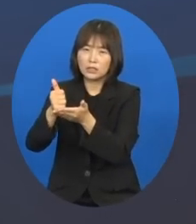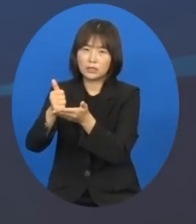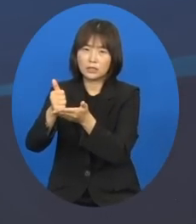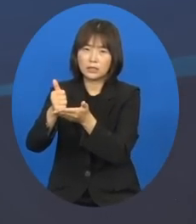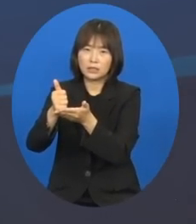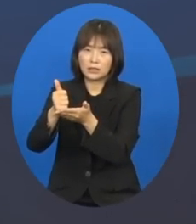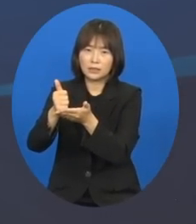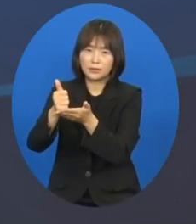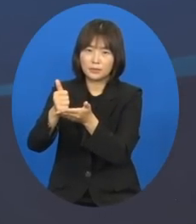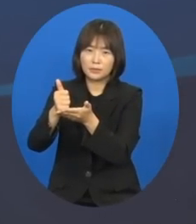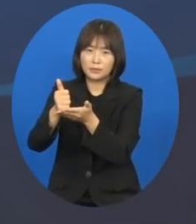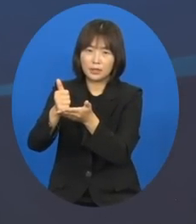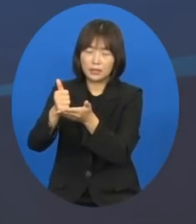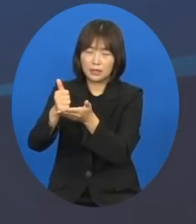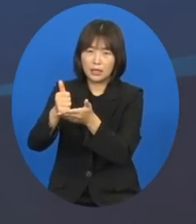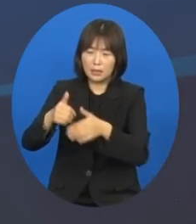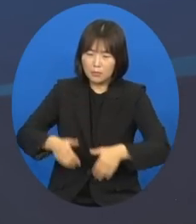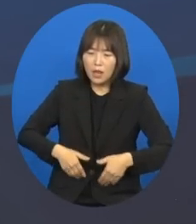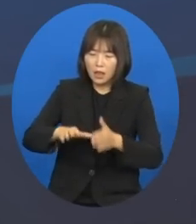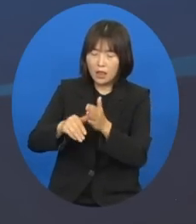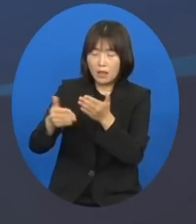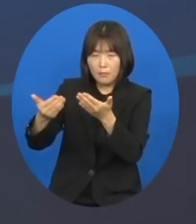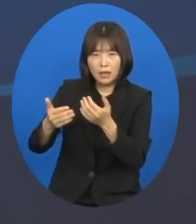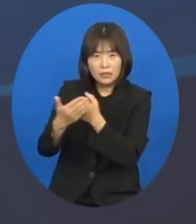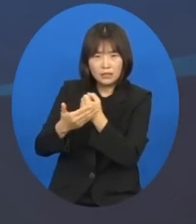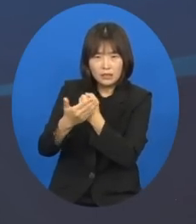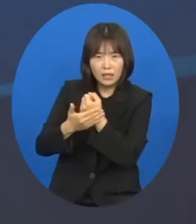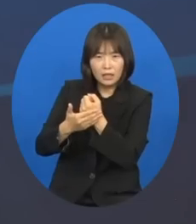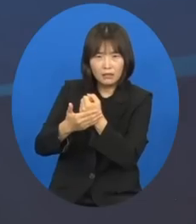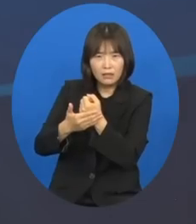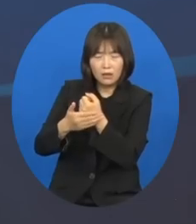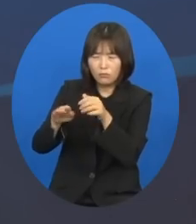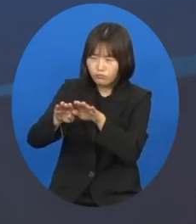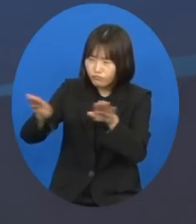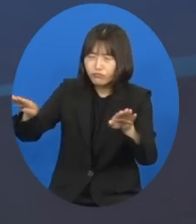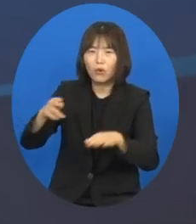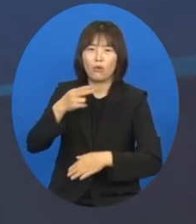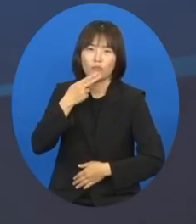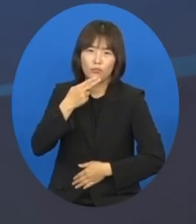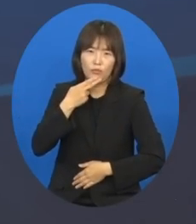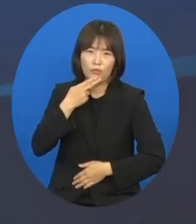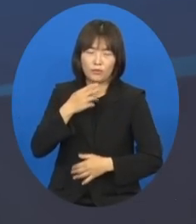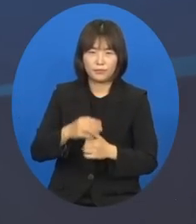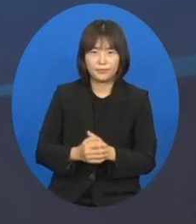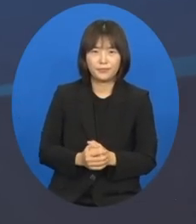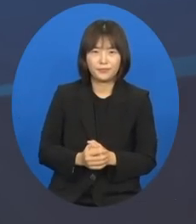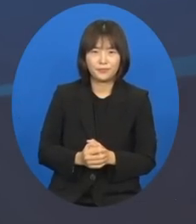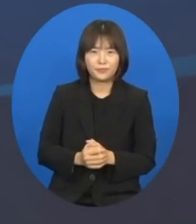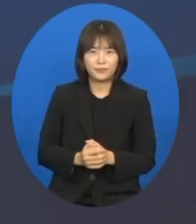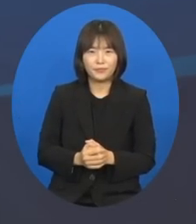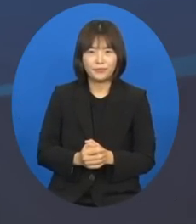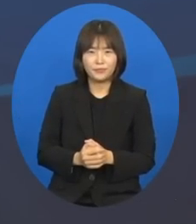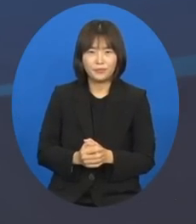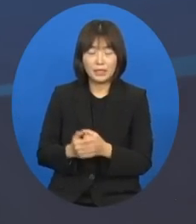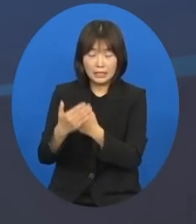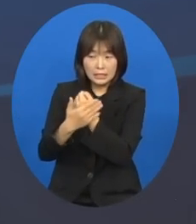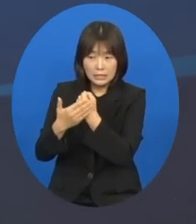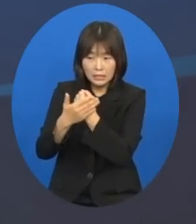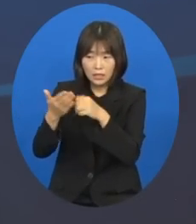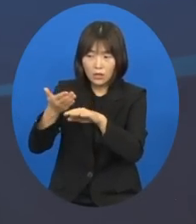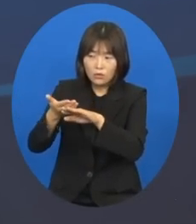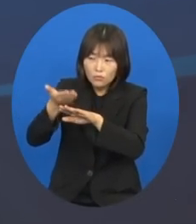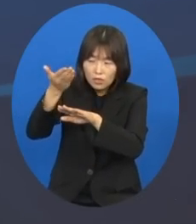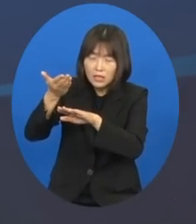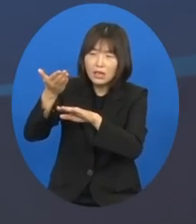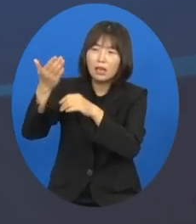받은 사람이 또 받아요 그래서 성경에 그레이스 어폰 그레이스라는 말이 있는데 은혜 위에